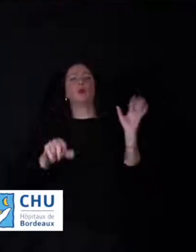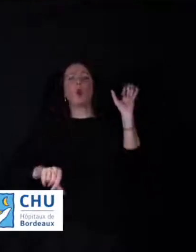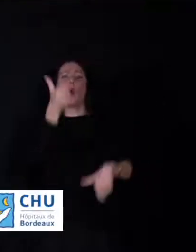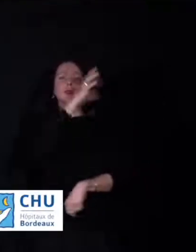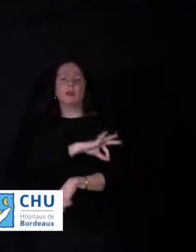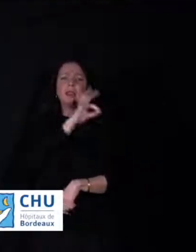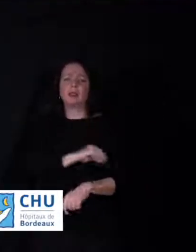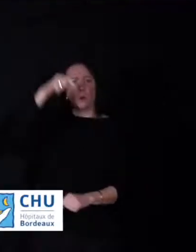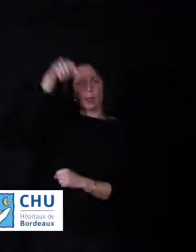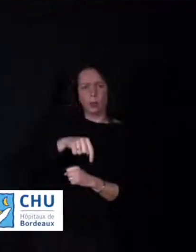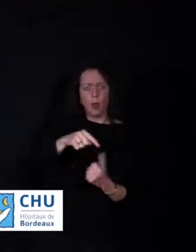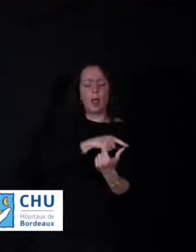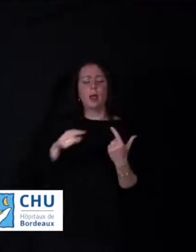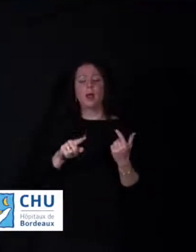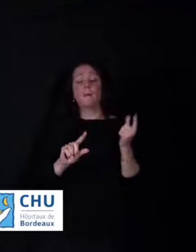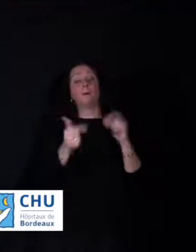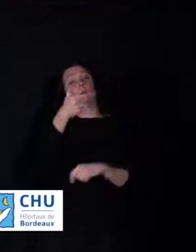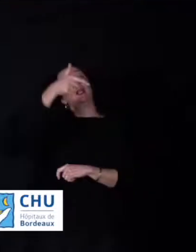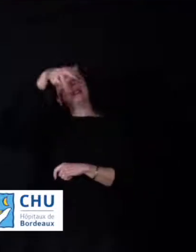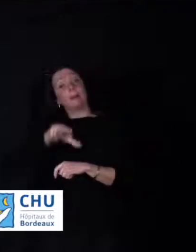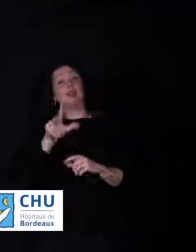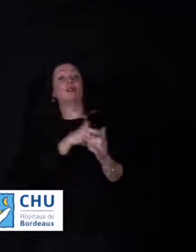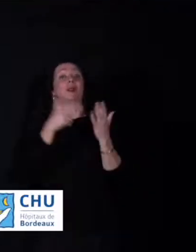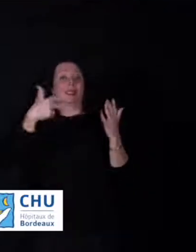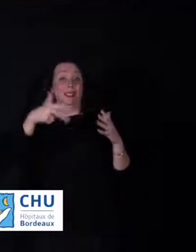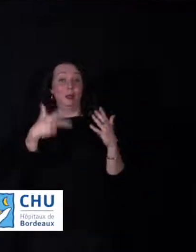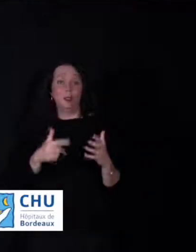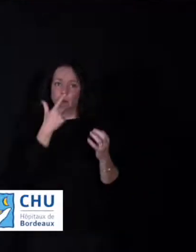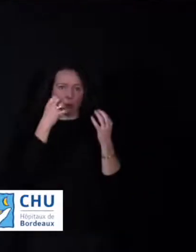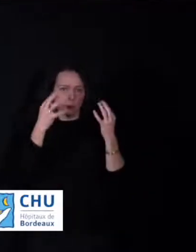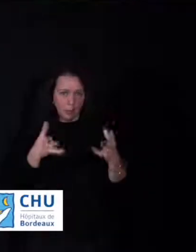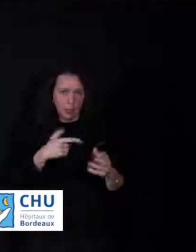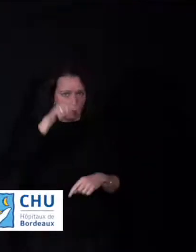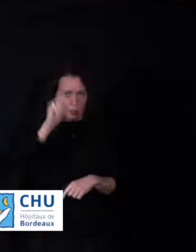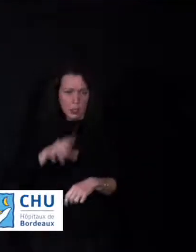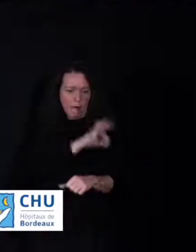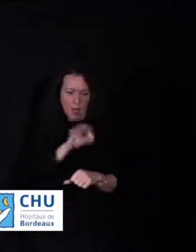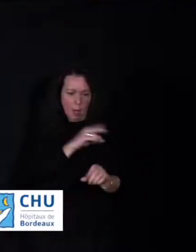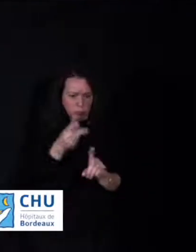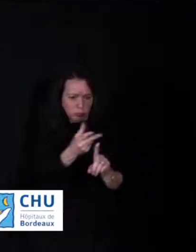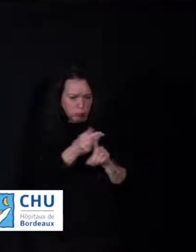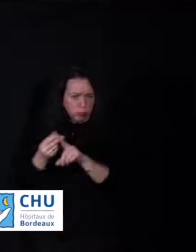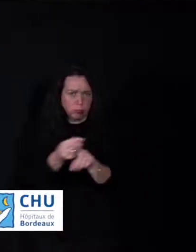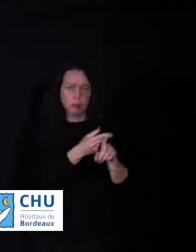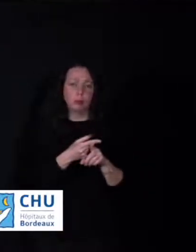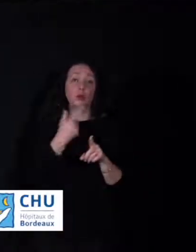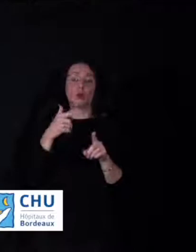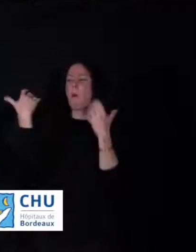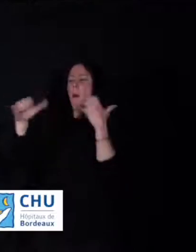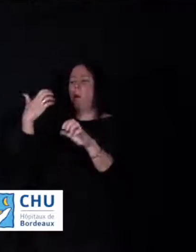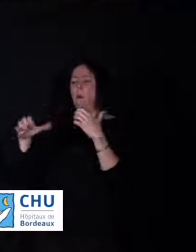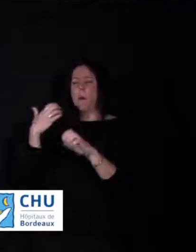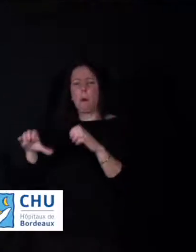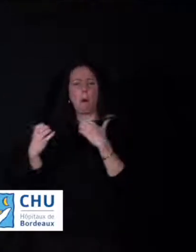obligatoires. Et le premier trimestre de 2018, forcément, c'était le passage aux vaccins obligatoires et donc tous les messages qui ont